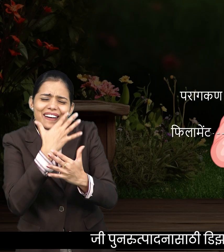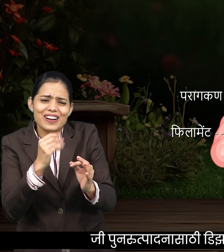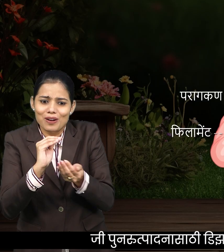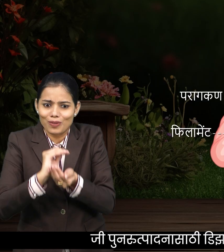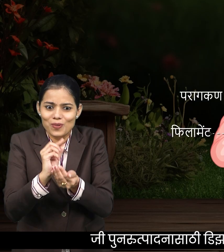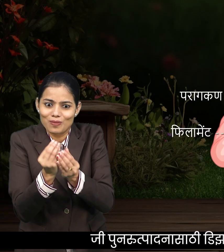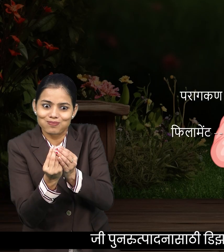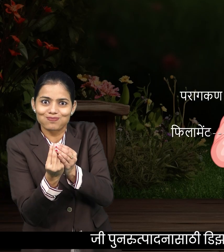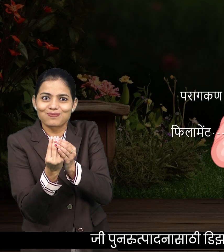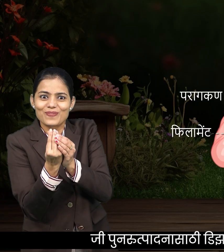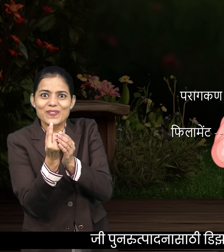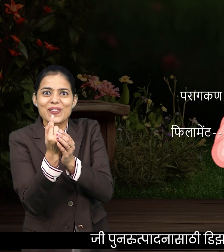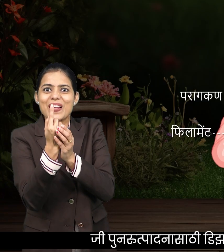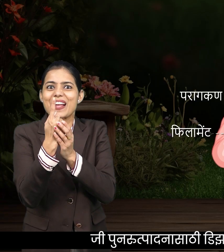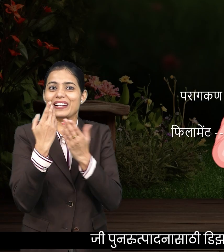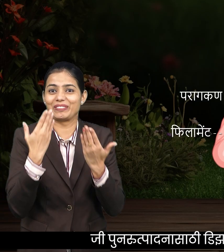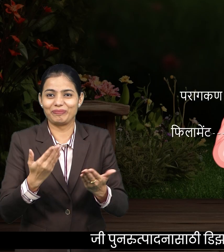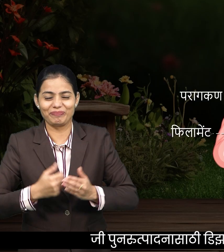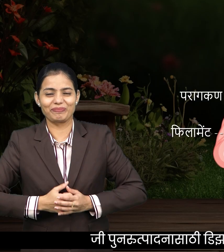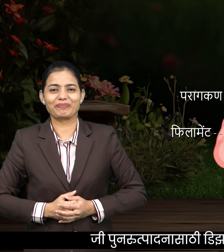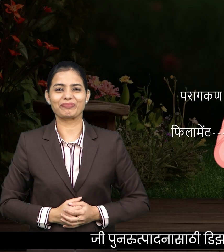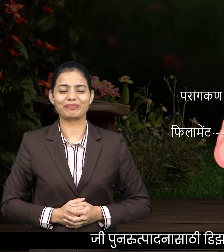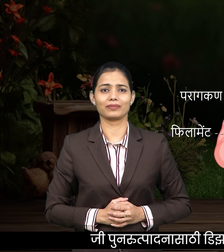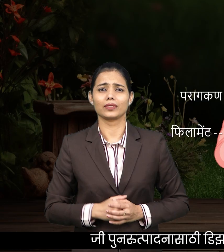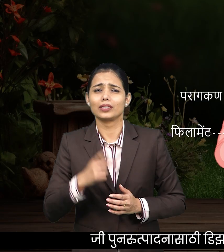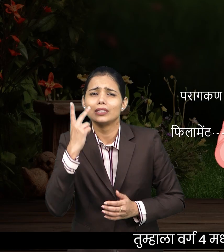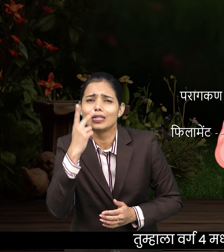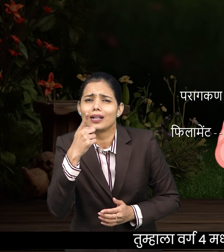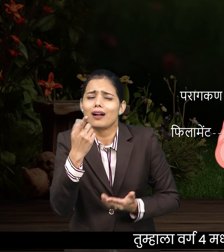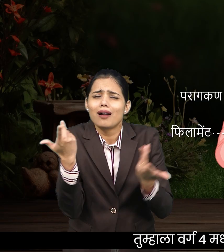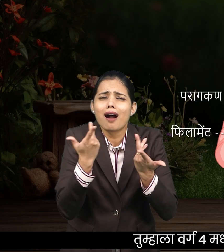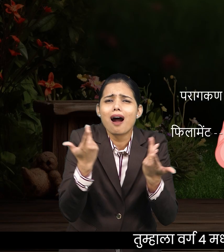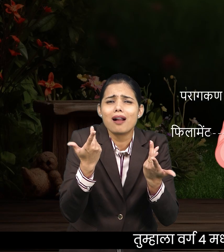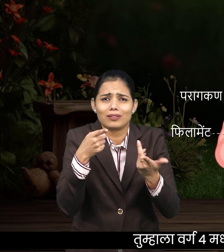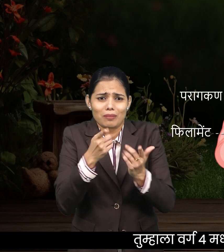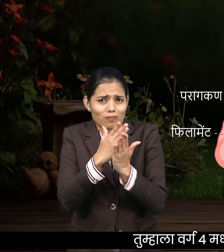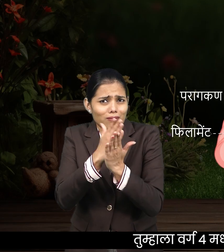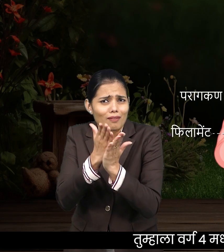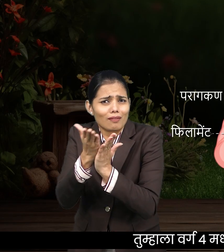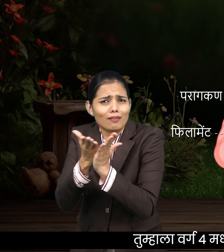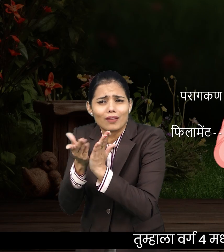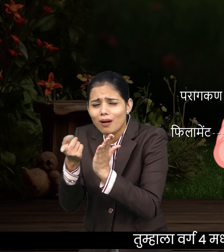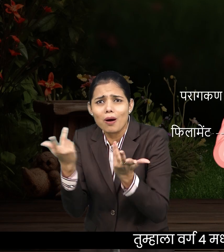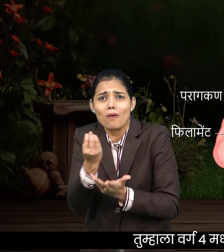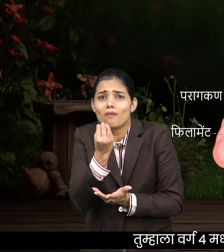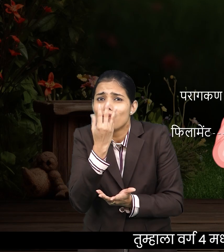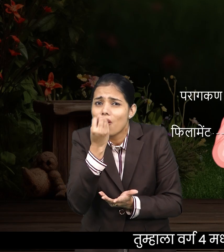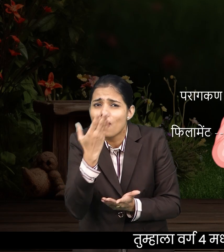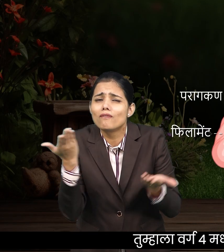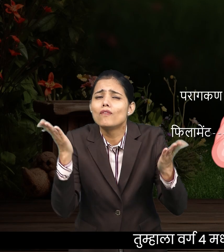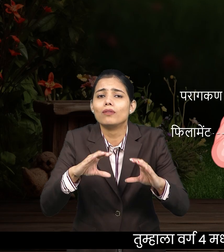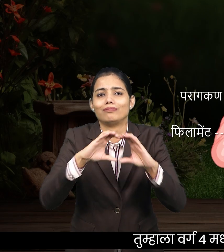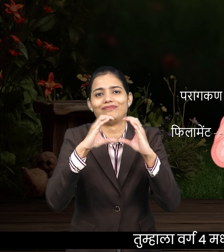पुनरुत्पादनासाठी डिझाईन केलेली एक सुधारित कोंब आहे। तुम्हाला वर्ग 4 मधील